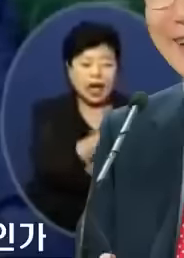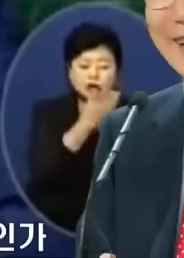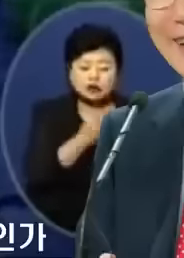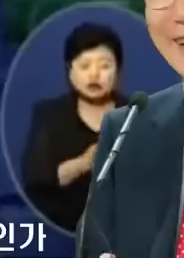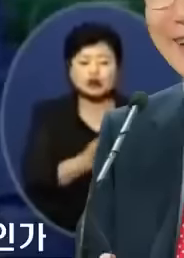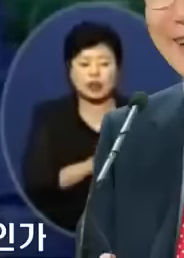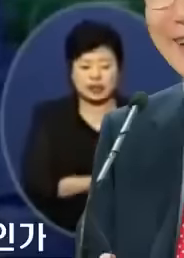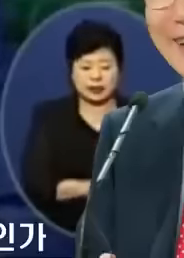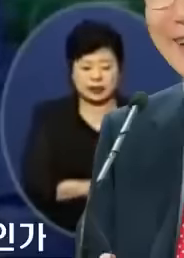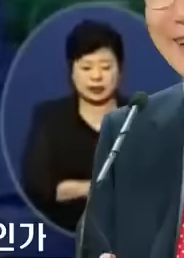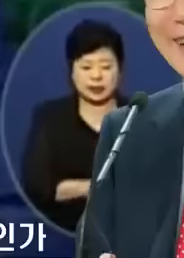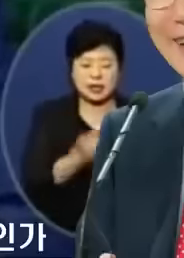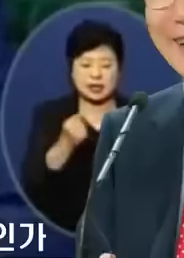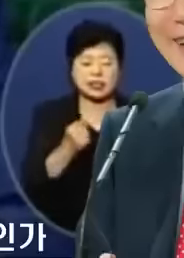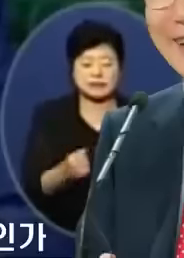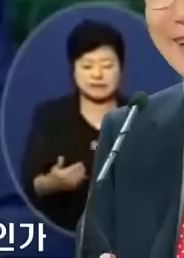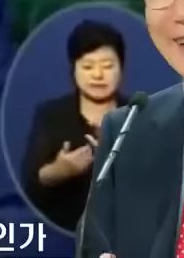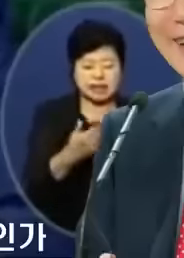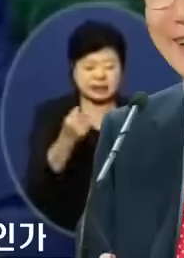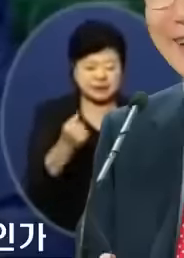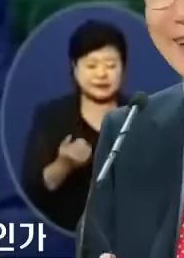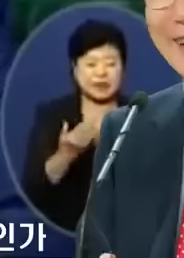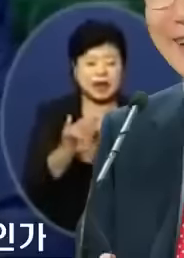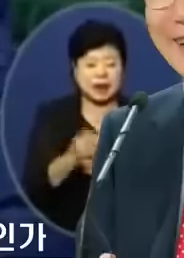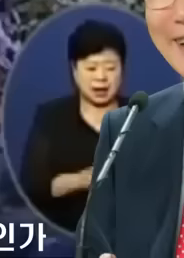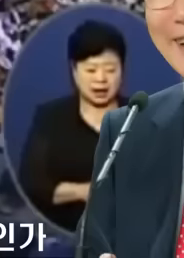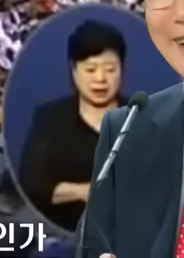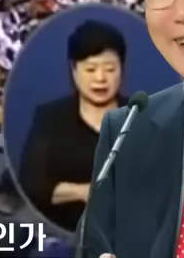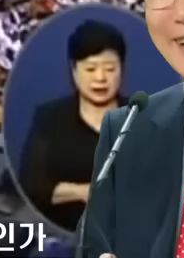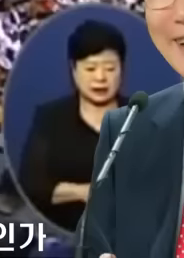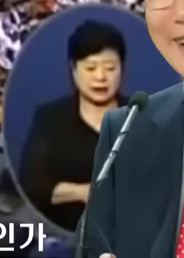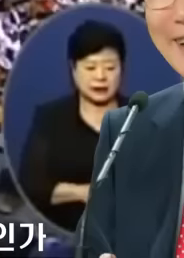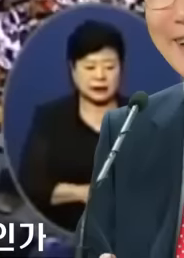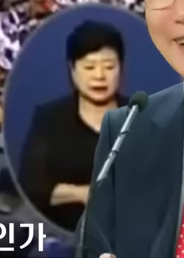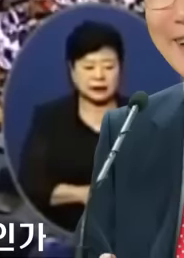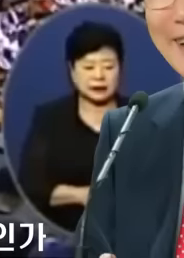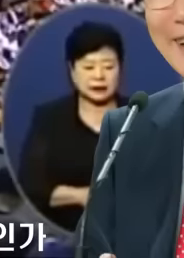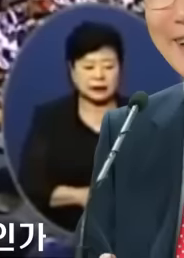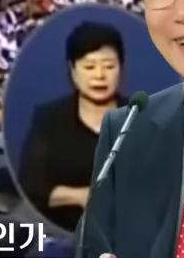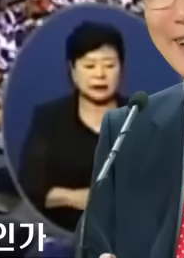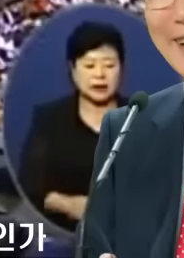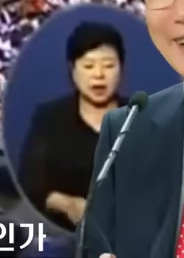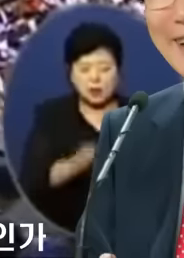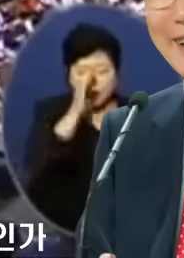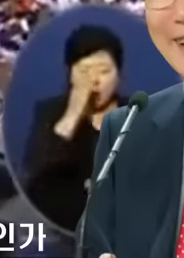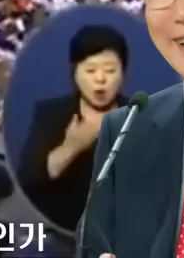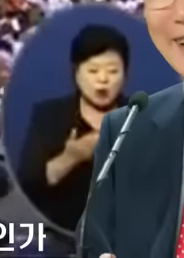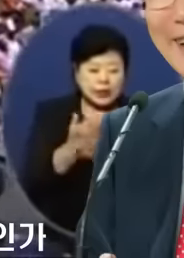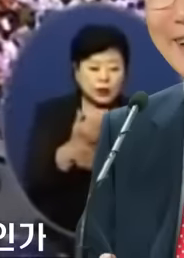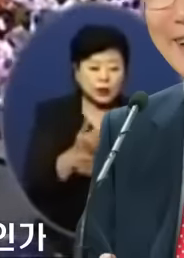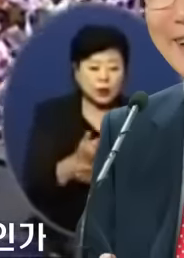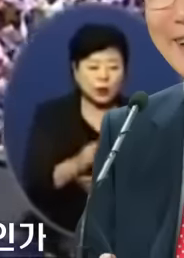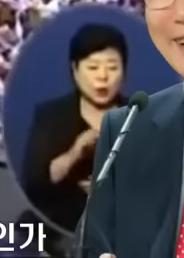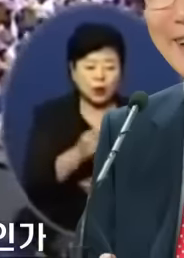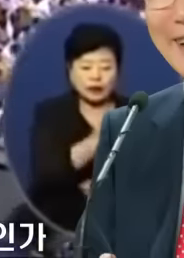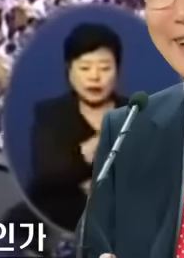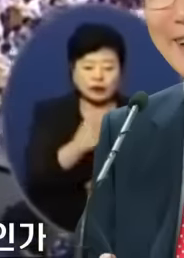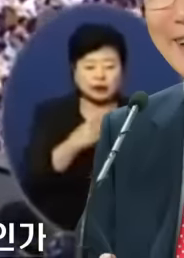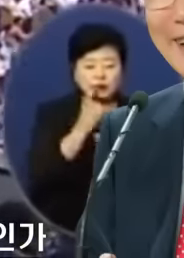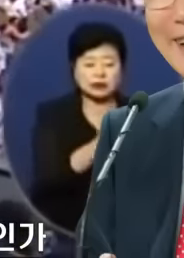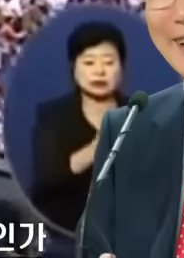받으려면 면역력이 생겨서 나중에 그 병원체에 감염이 되어도 넉넉히 이길 힘이 있는